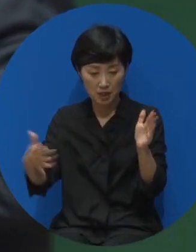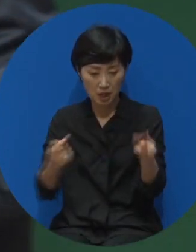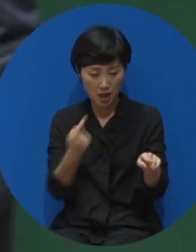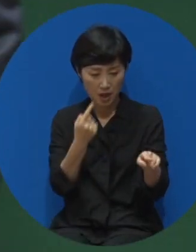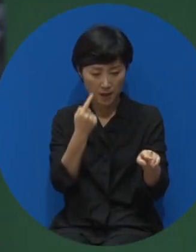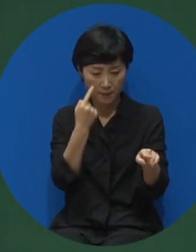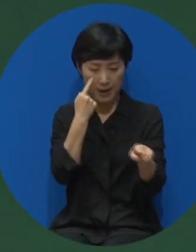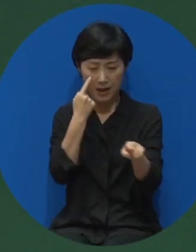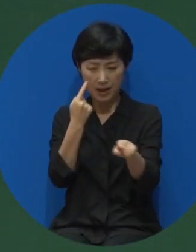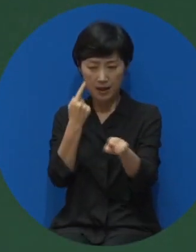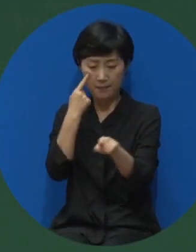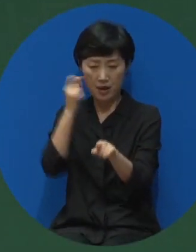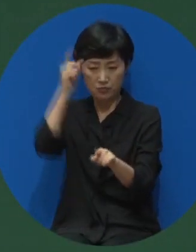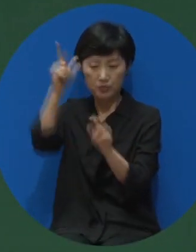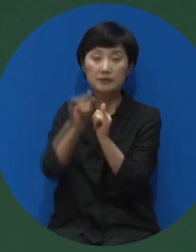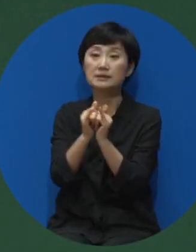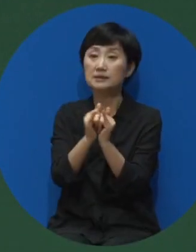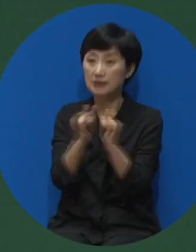찾은 탤런트가 아닙니다.